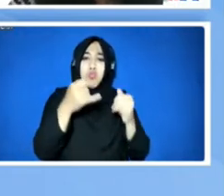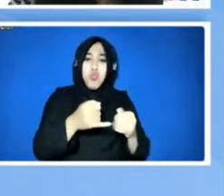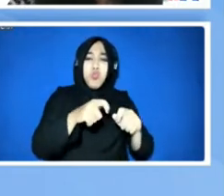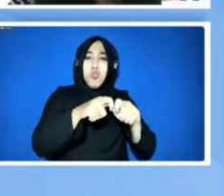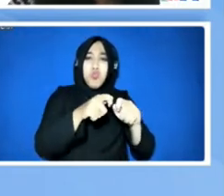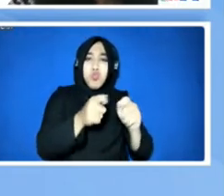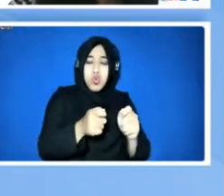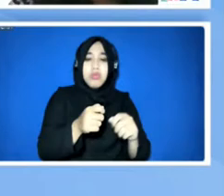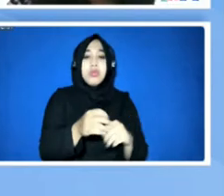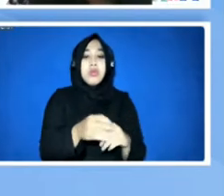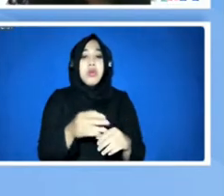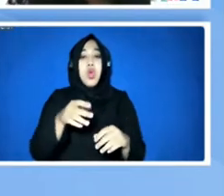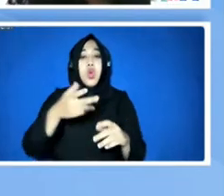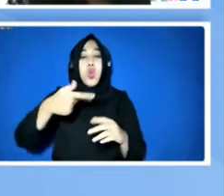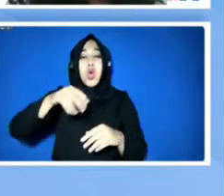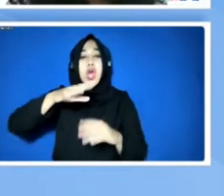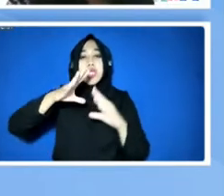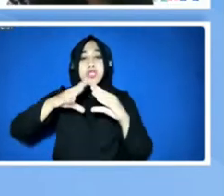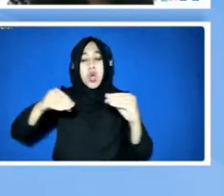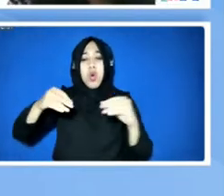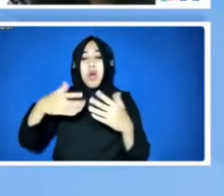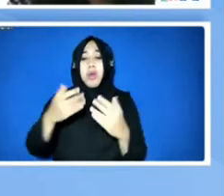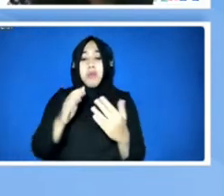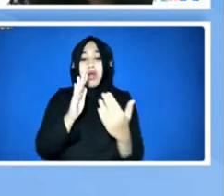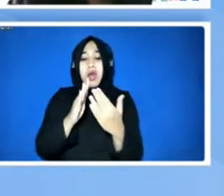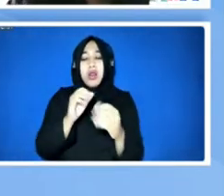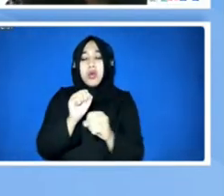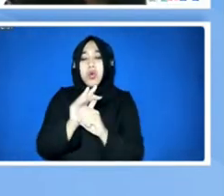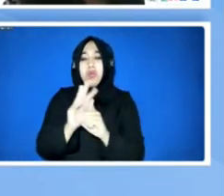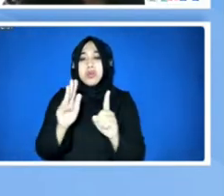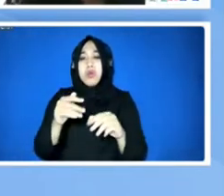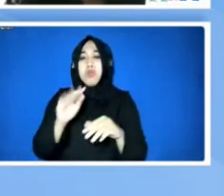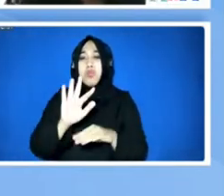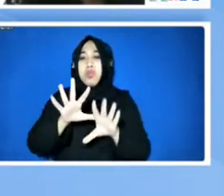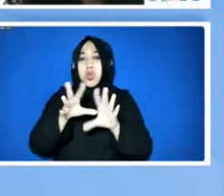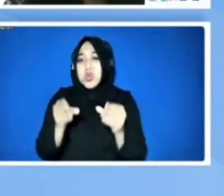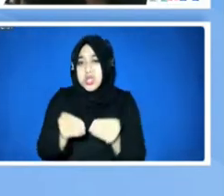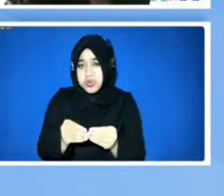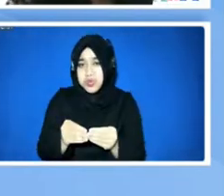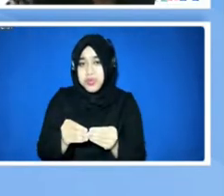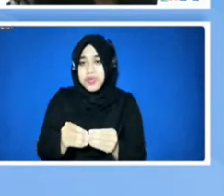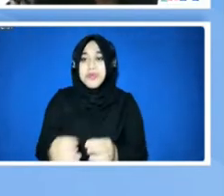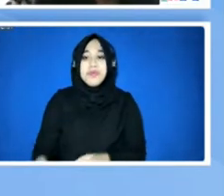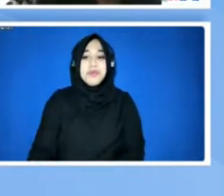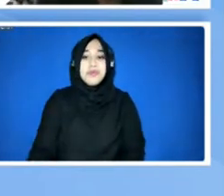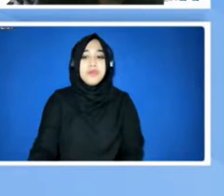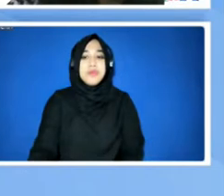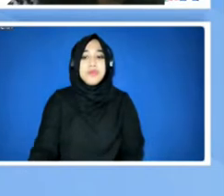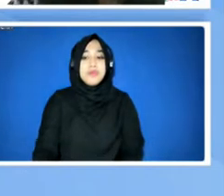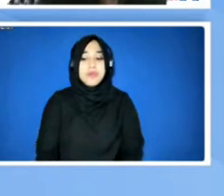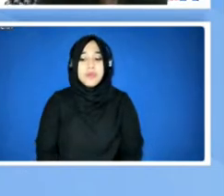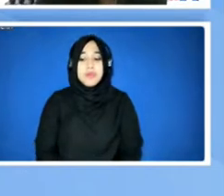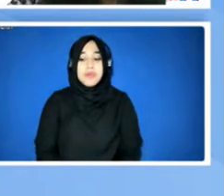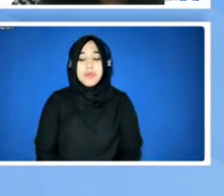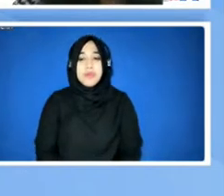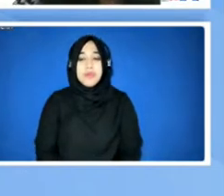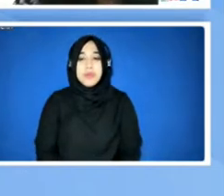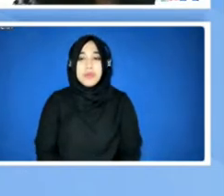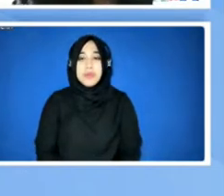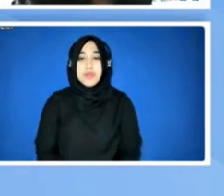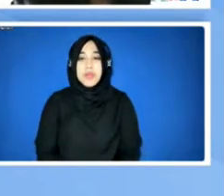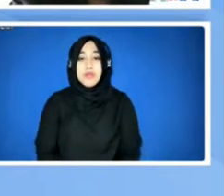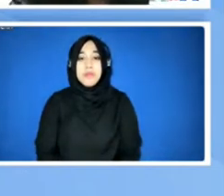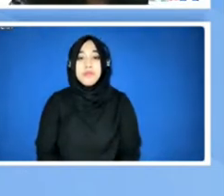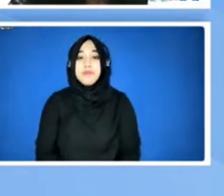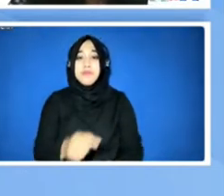Jawa, dan juga penanganan pandemi yang belum inklusif. Next. Baik, key points yang